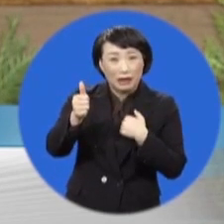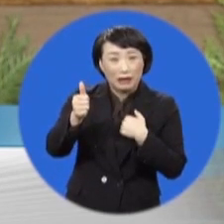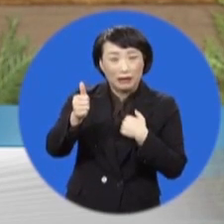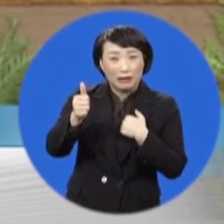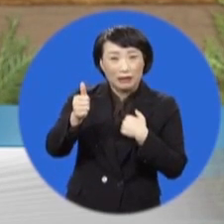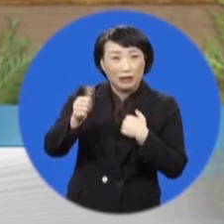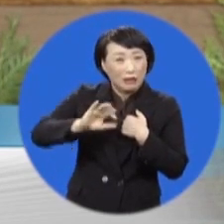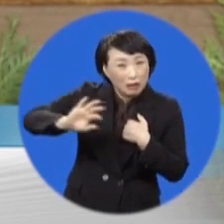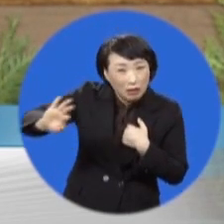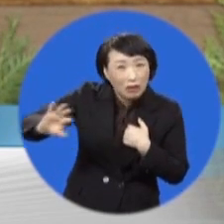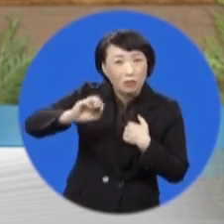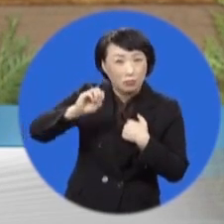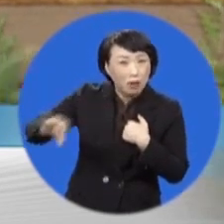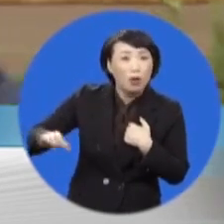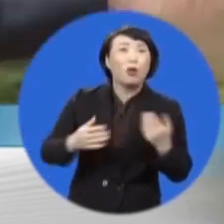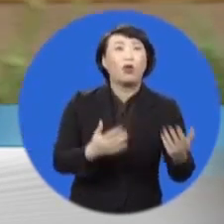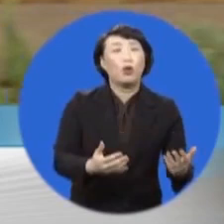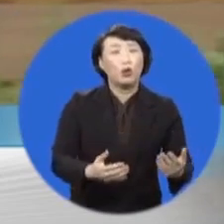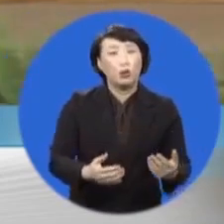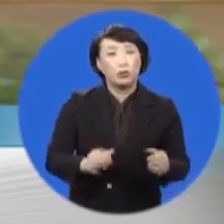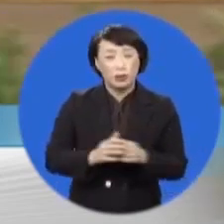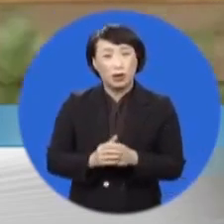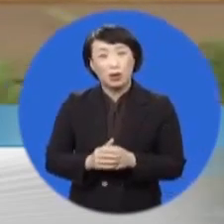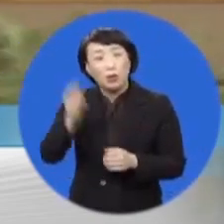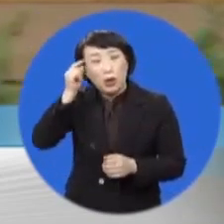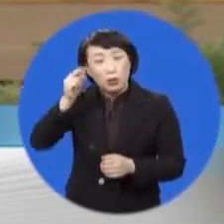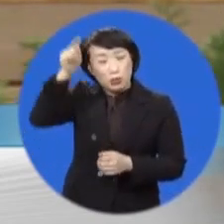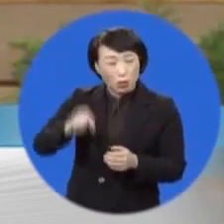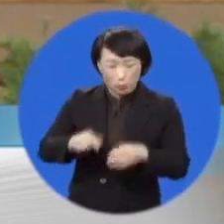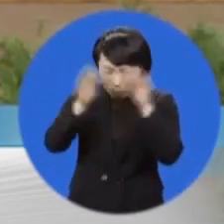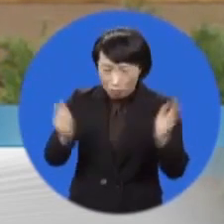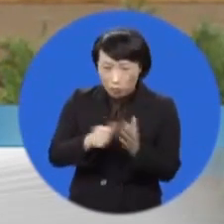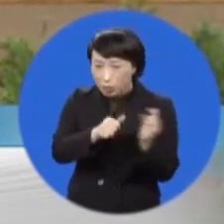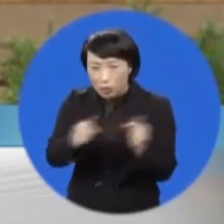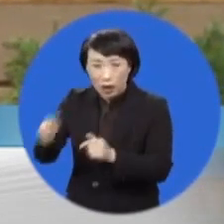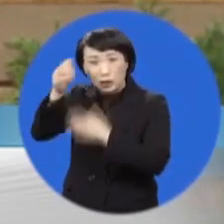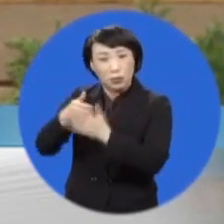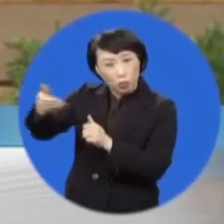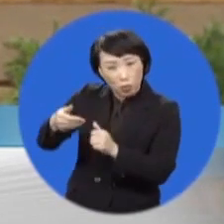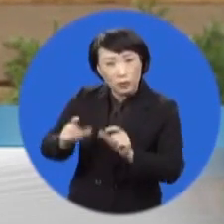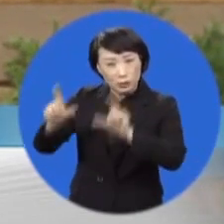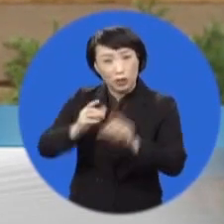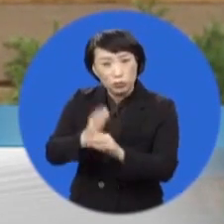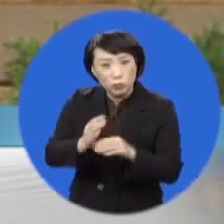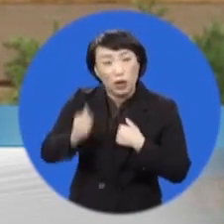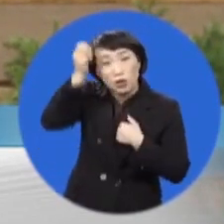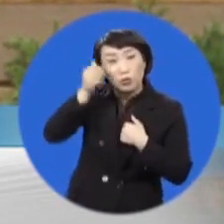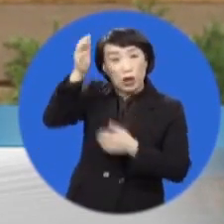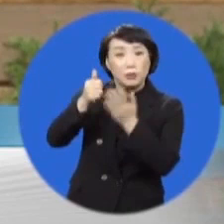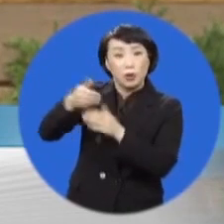우리가 돌릴 수 있느냐 왜 만 물도 하나님의 궁금해 쌓이지 맛 내 요원도 하나님의 공급하시는